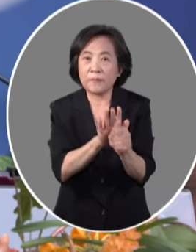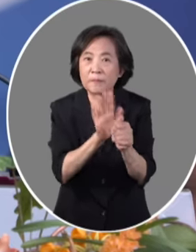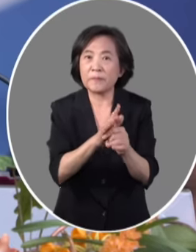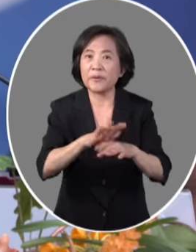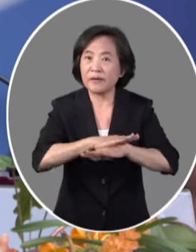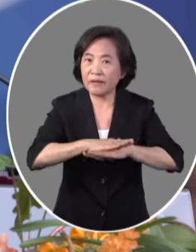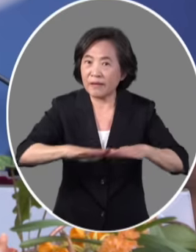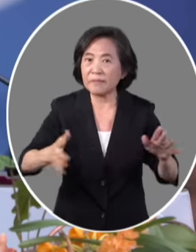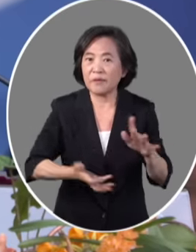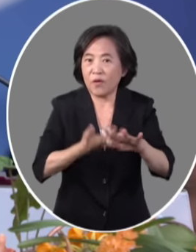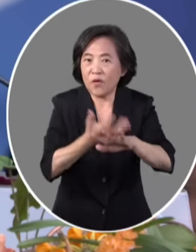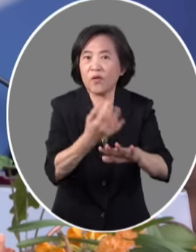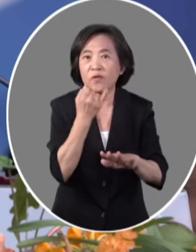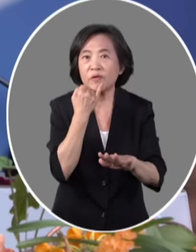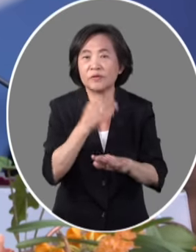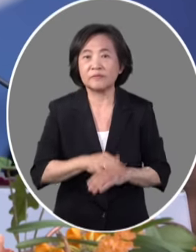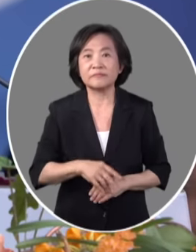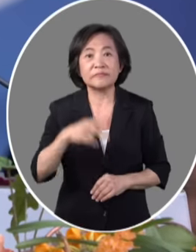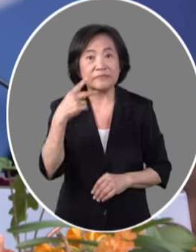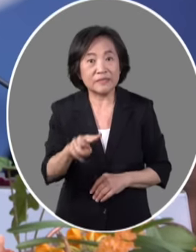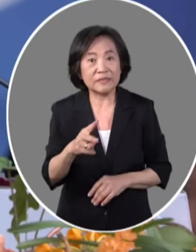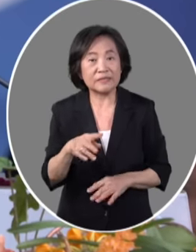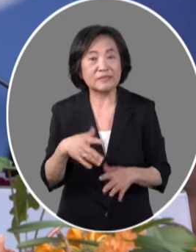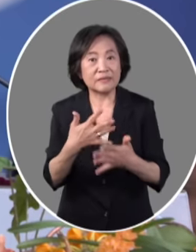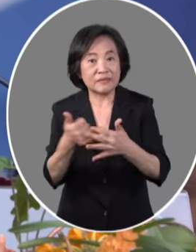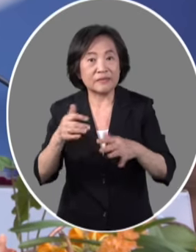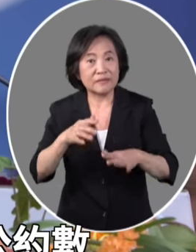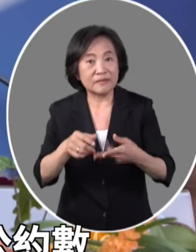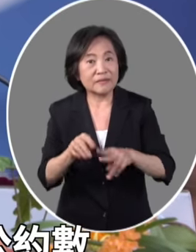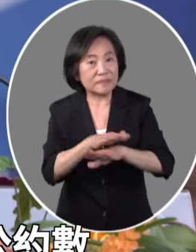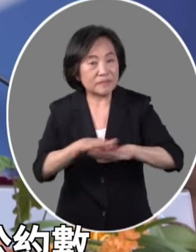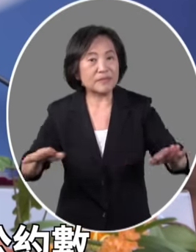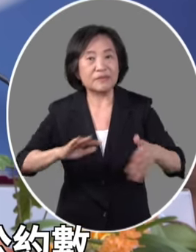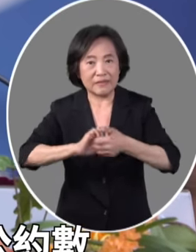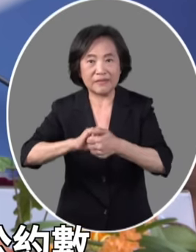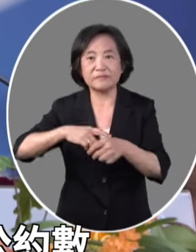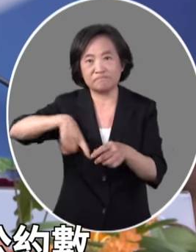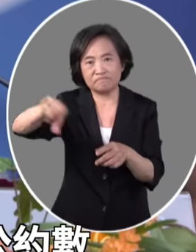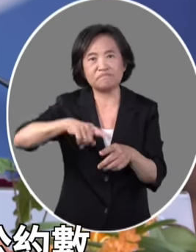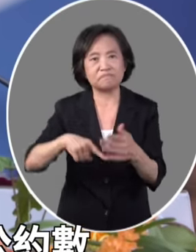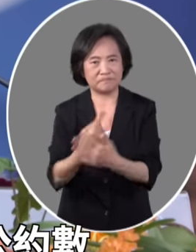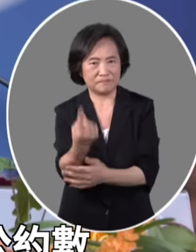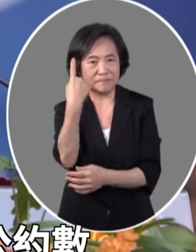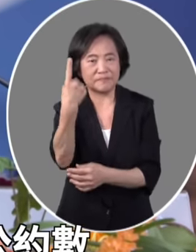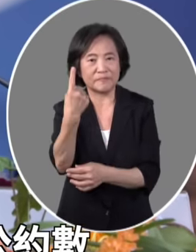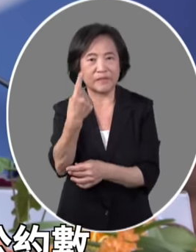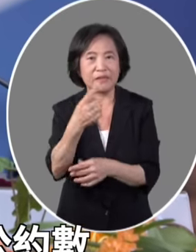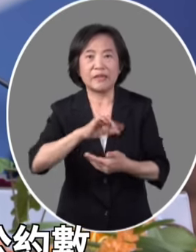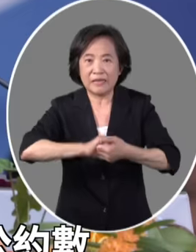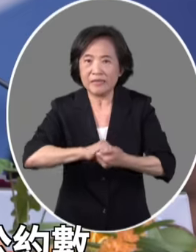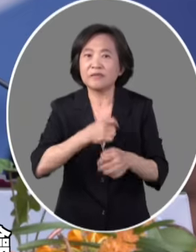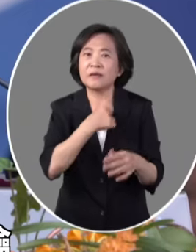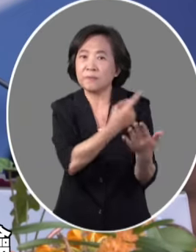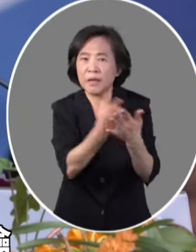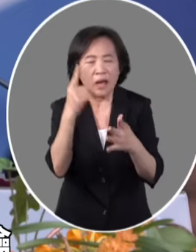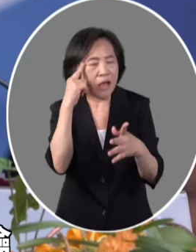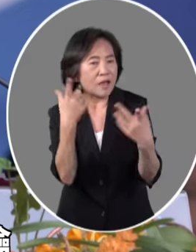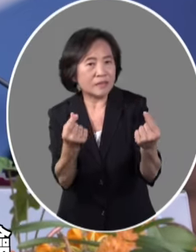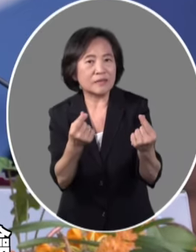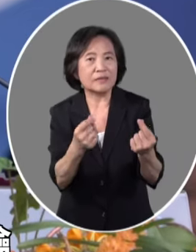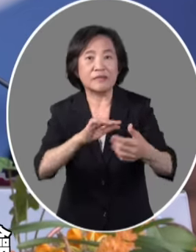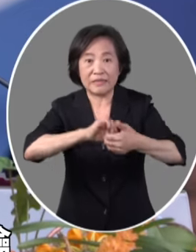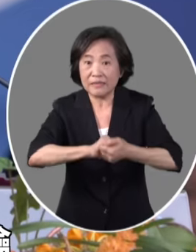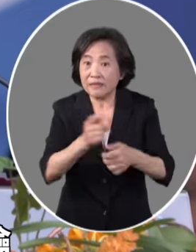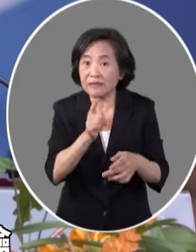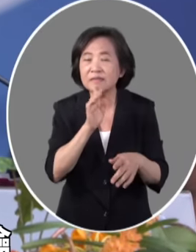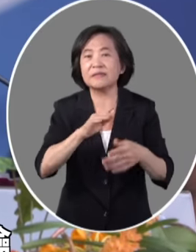强调，和平是两岸唯一的选项，以维持现状作为各方的最大公约数，就是确保